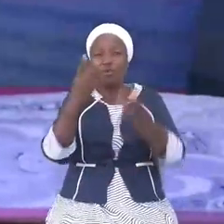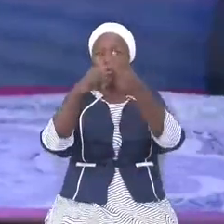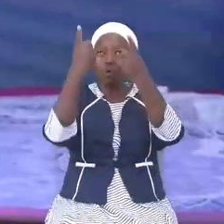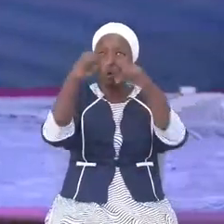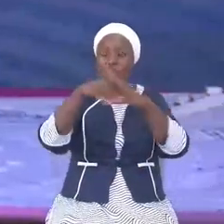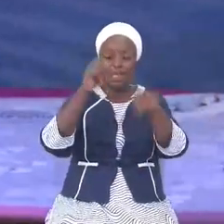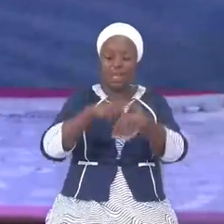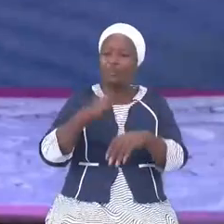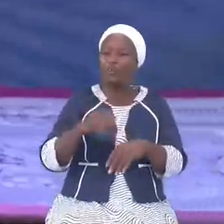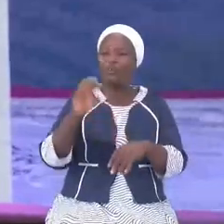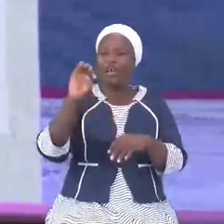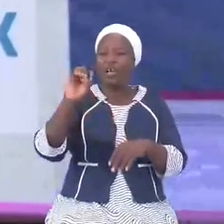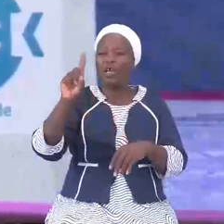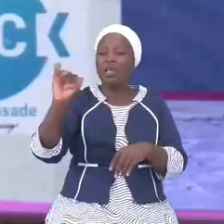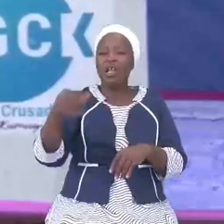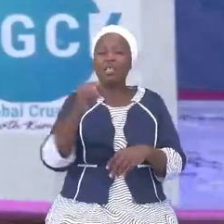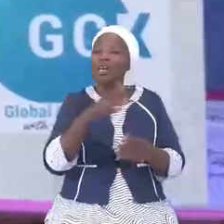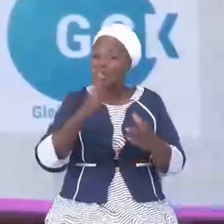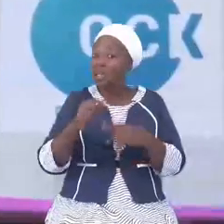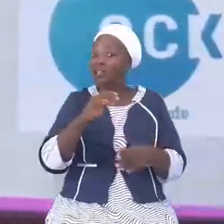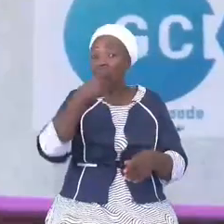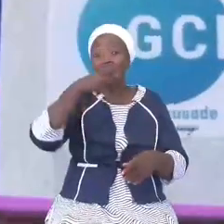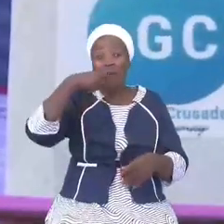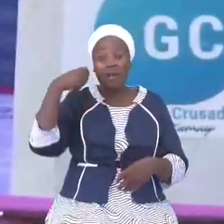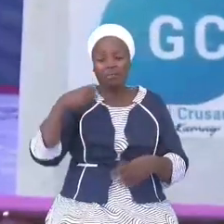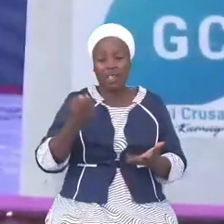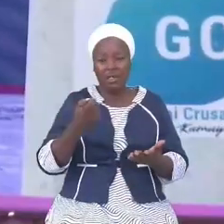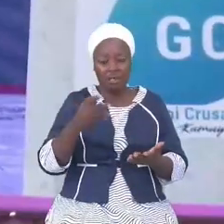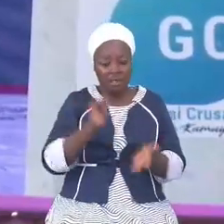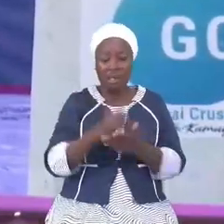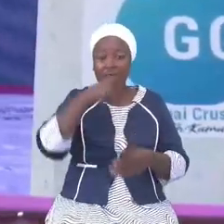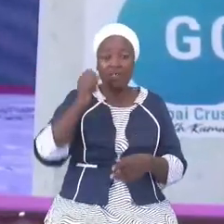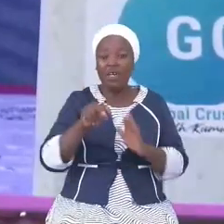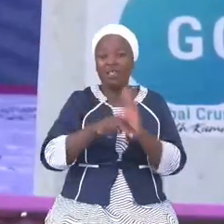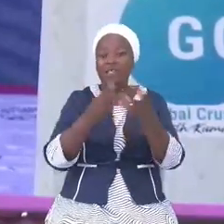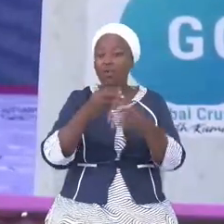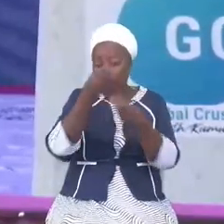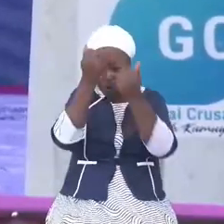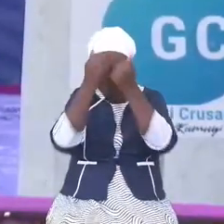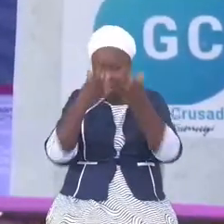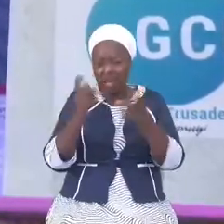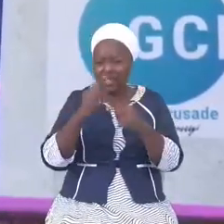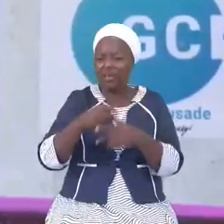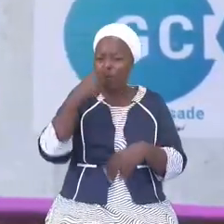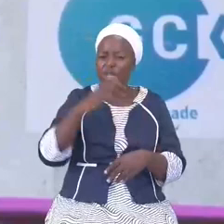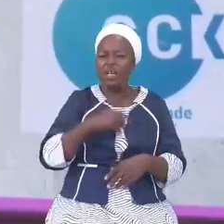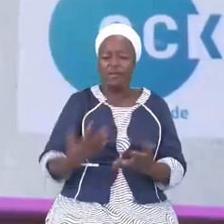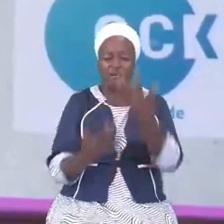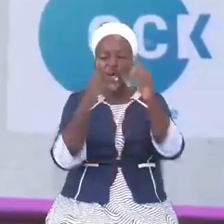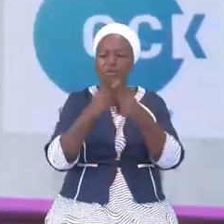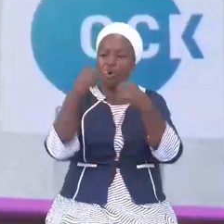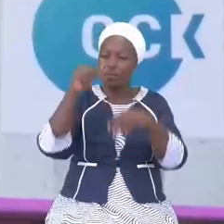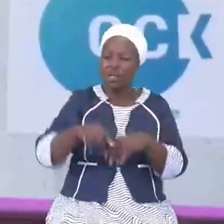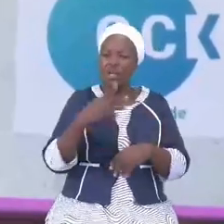sécheresse, quand il a commandé le feu de descendre, le feu a obéi. Et quand il a commandé au tremblement